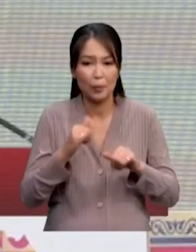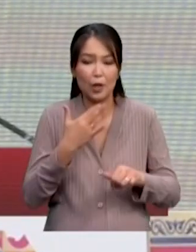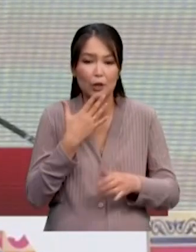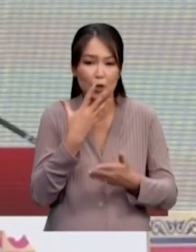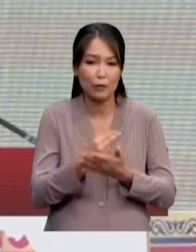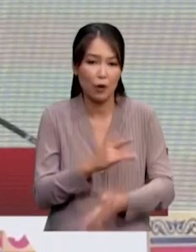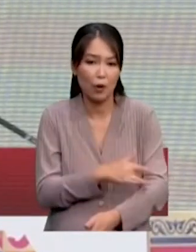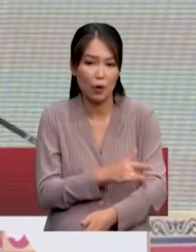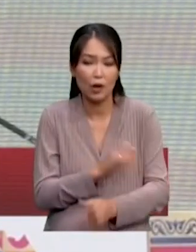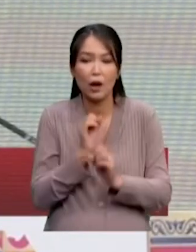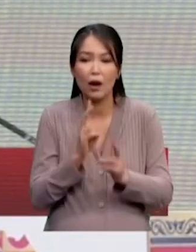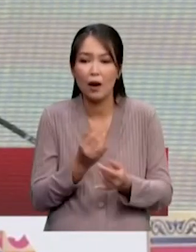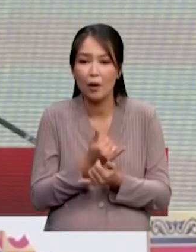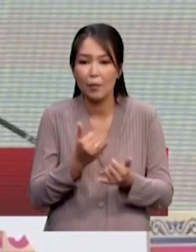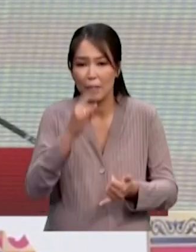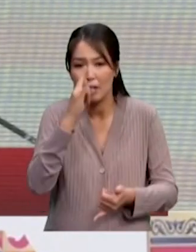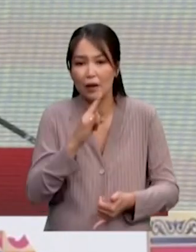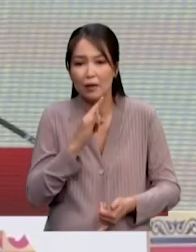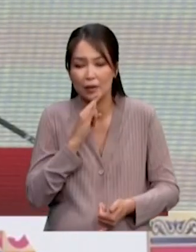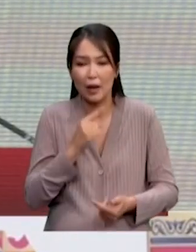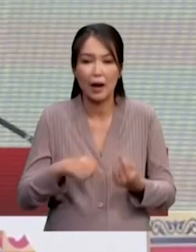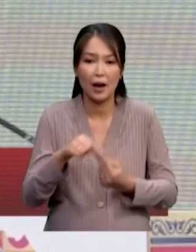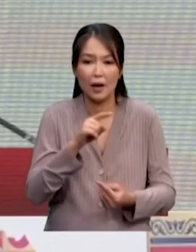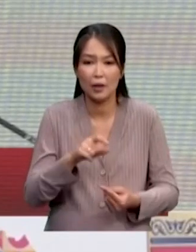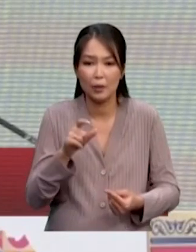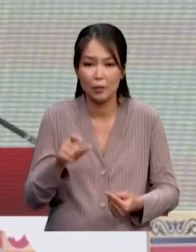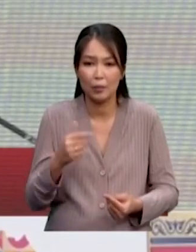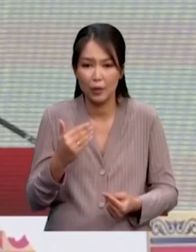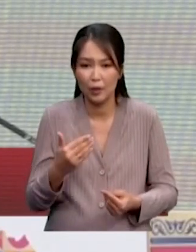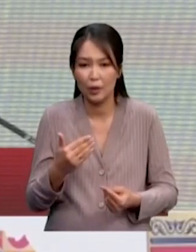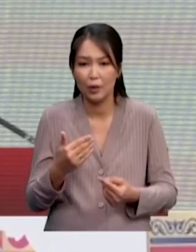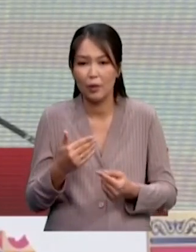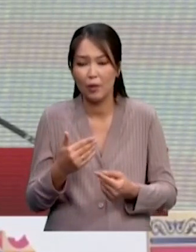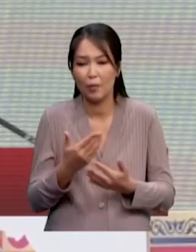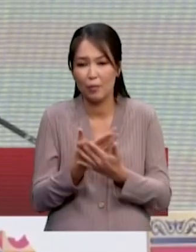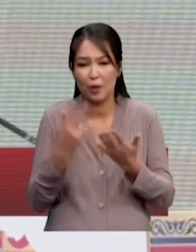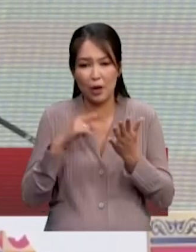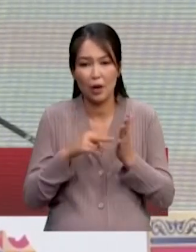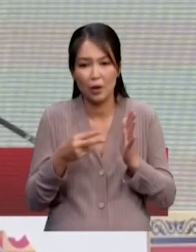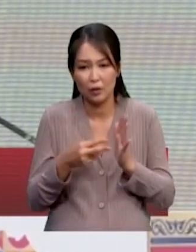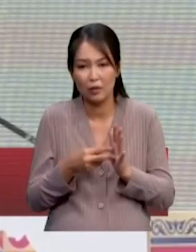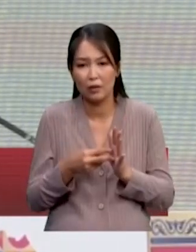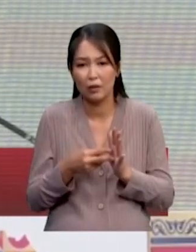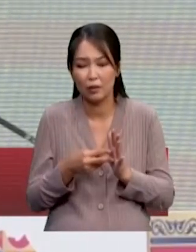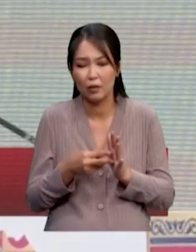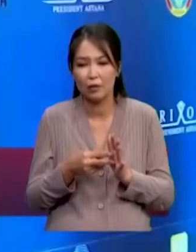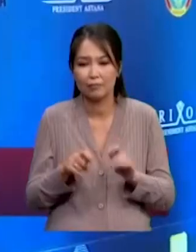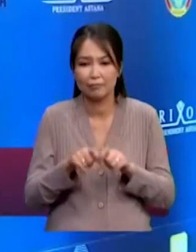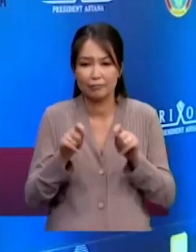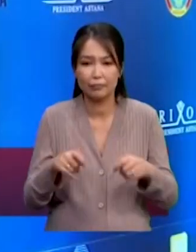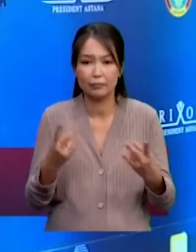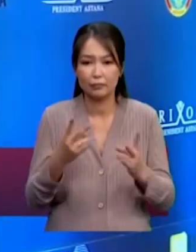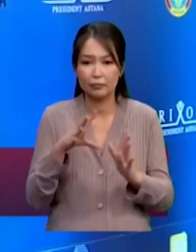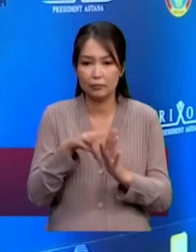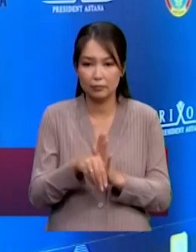қызметін кеңейтуді қалайтын қазақстандық кәсіпкерлер мен стартаптар үшін платформалар мен инкубаторлар құру.